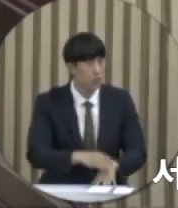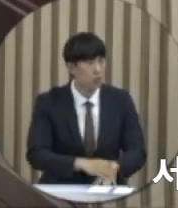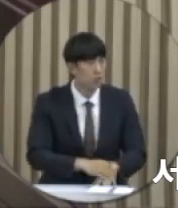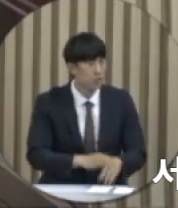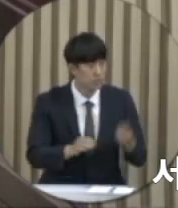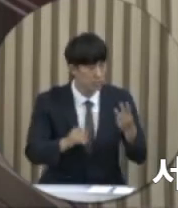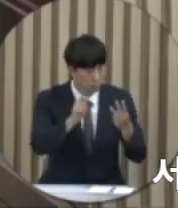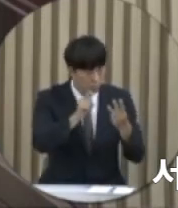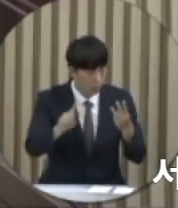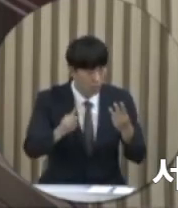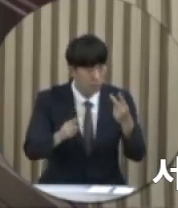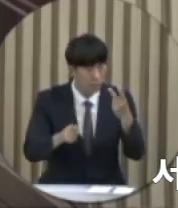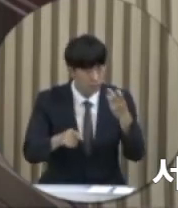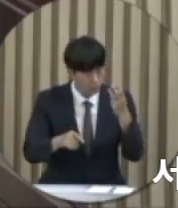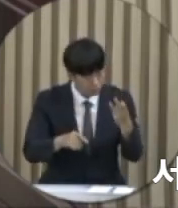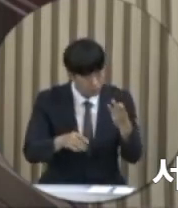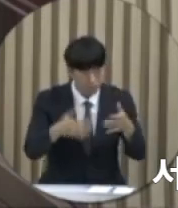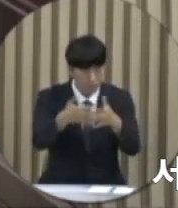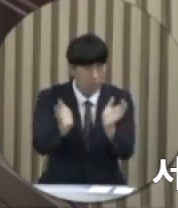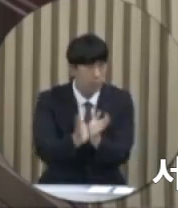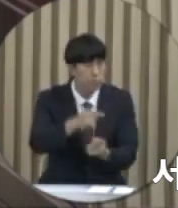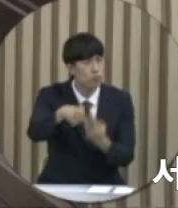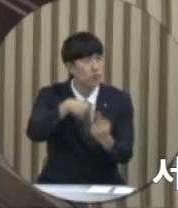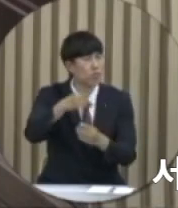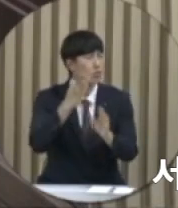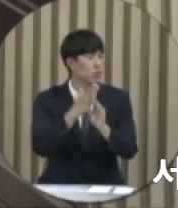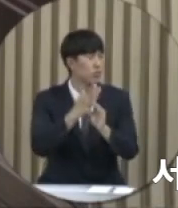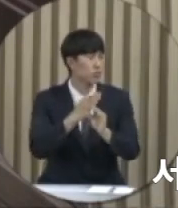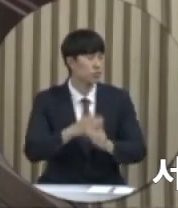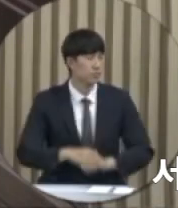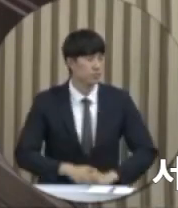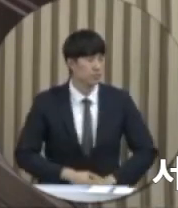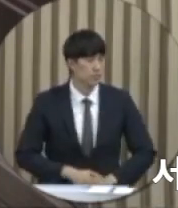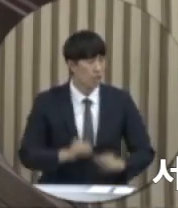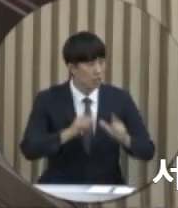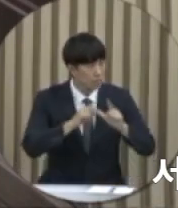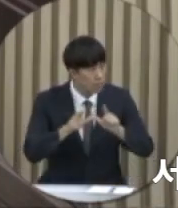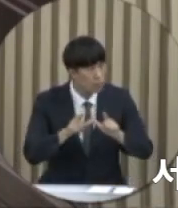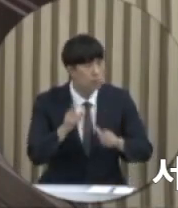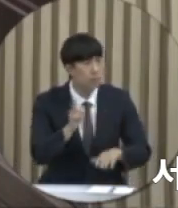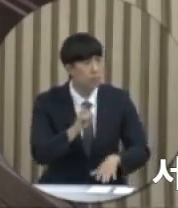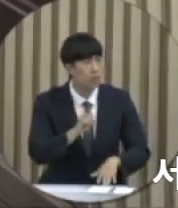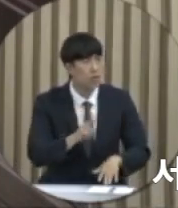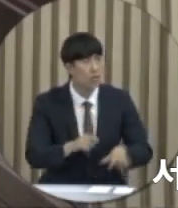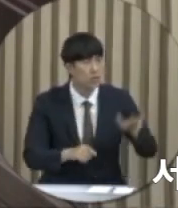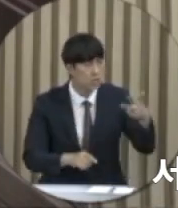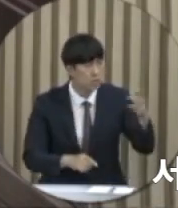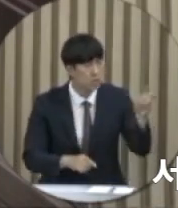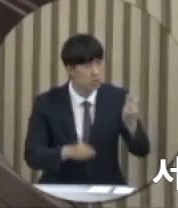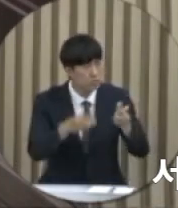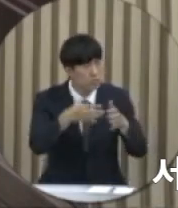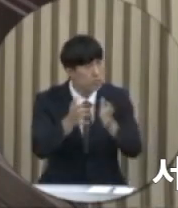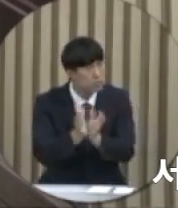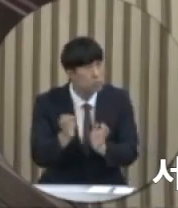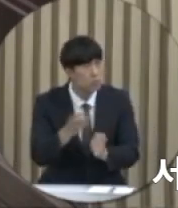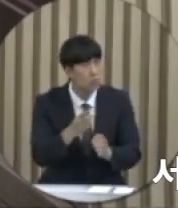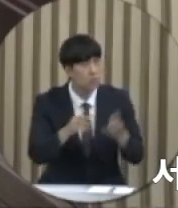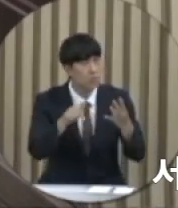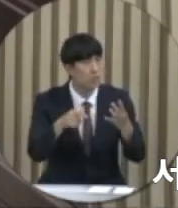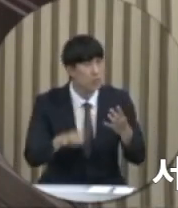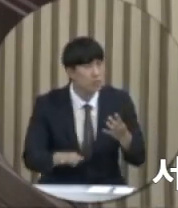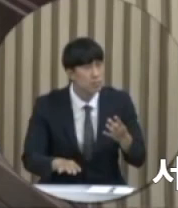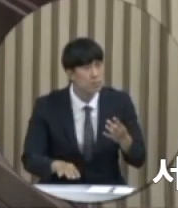3개과의 13개 팀으로 움직이고 있습니다. 대부분 7개 22팀, 4개과